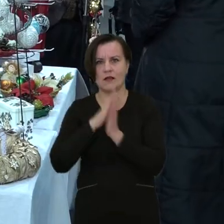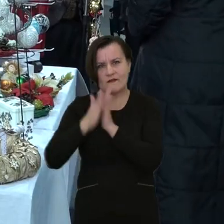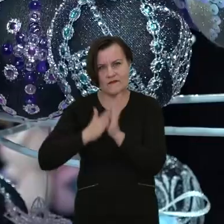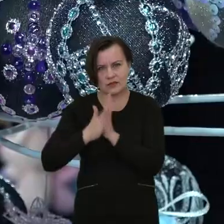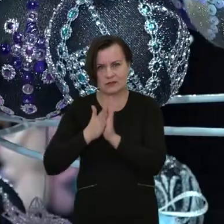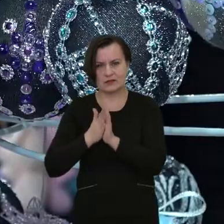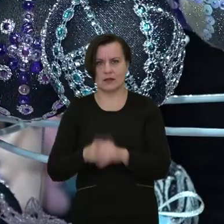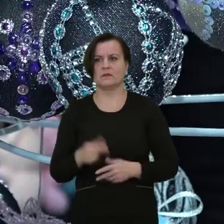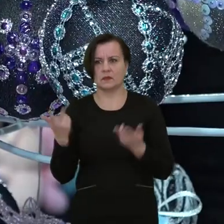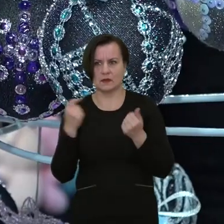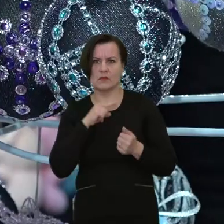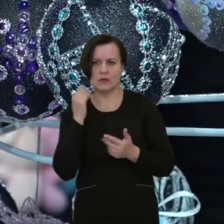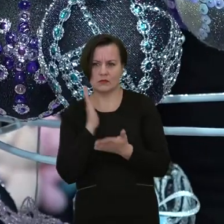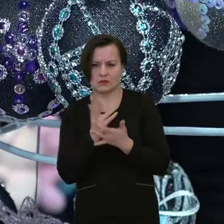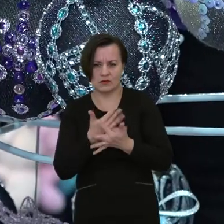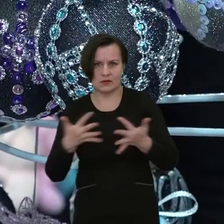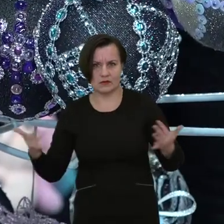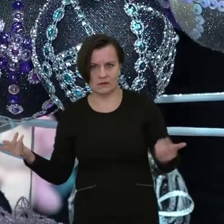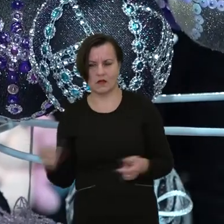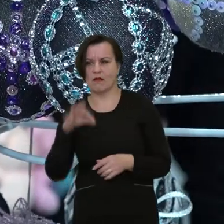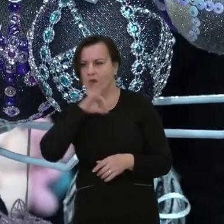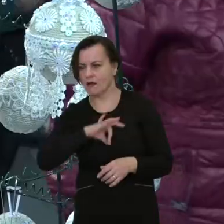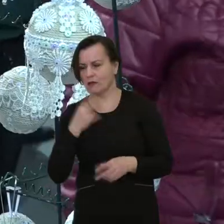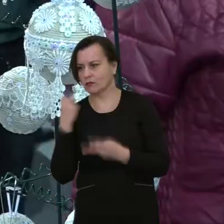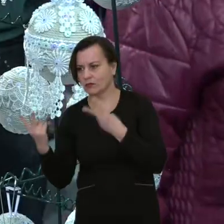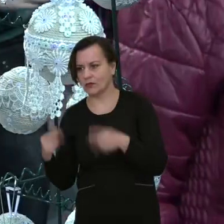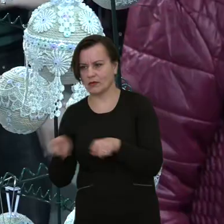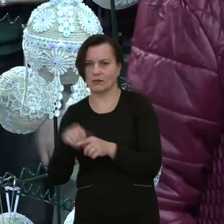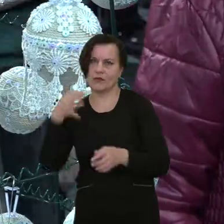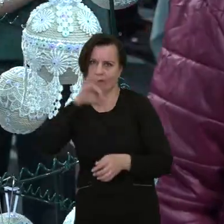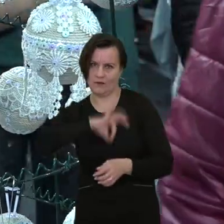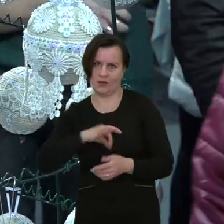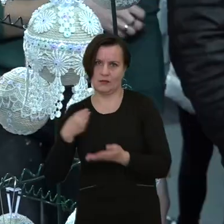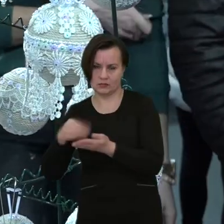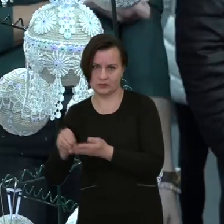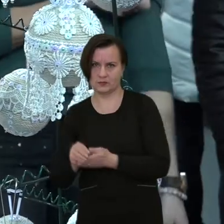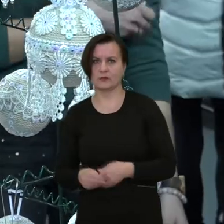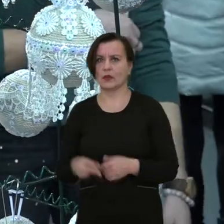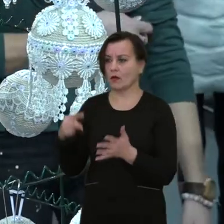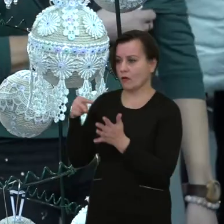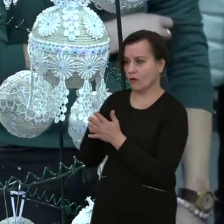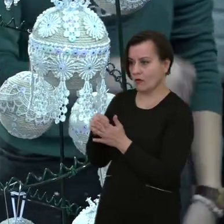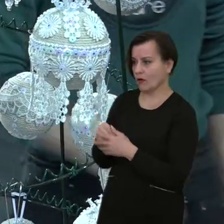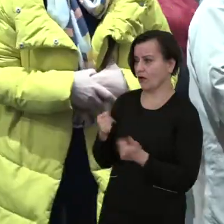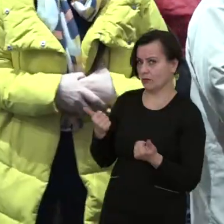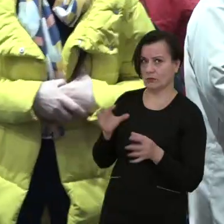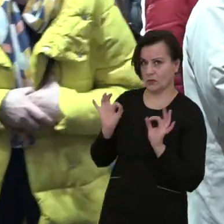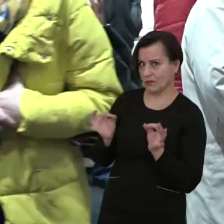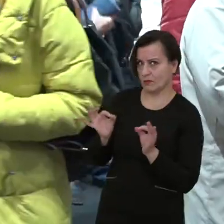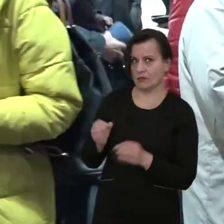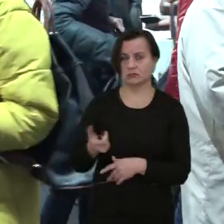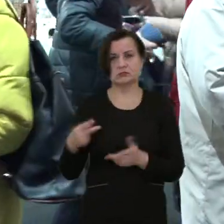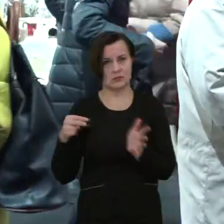daug ko yra ir verta pažiūrėti, verta pamatyti ir verta įsigyti. O kainos nesikandžia? Kainos nesikandžia, manau, kad